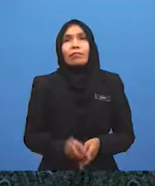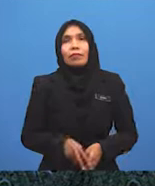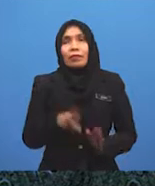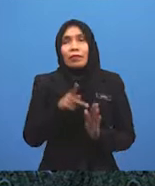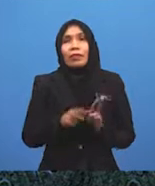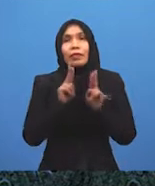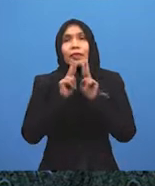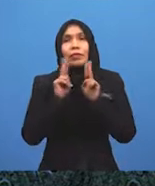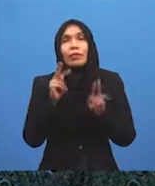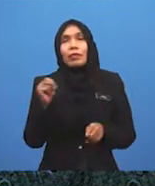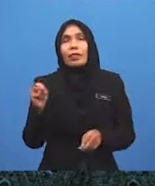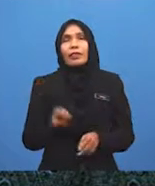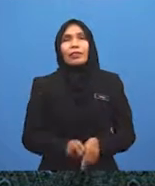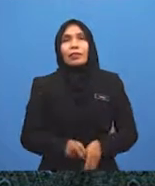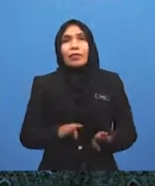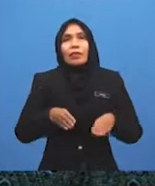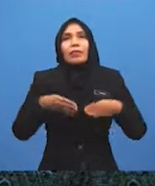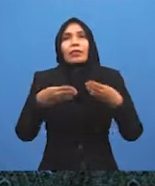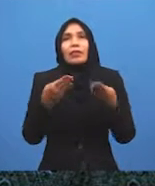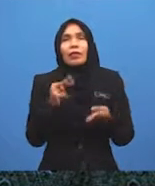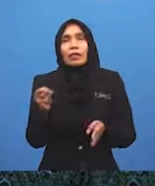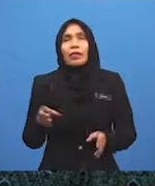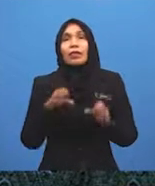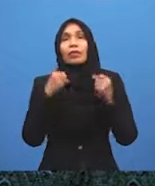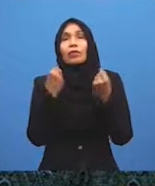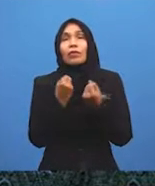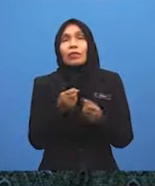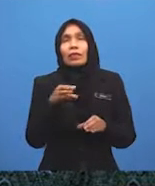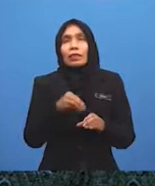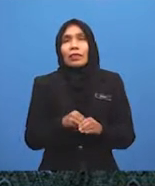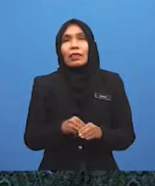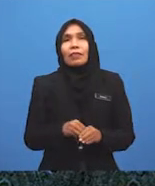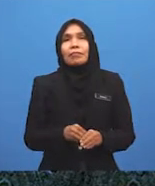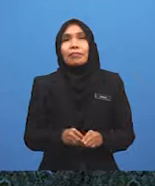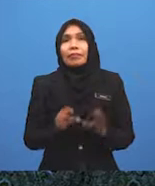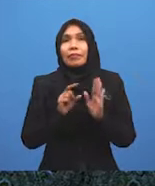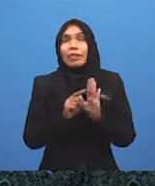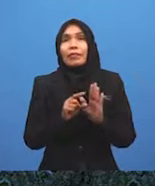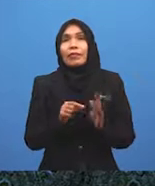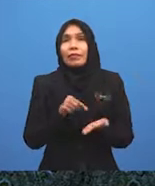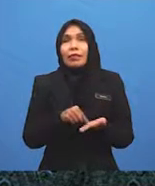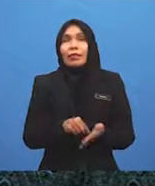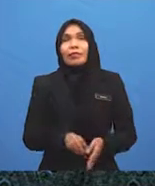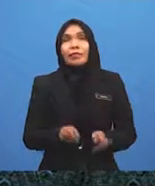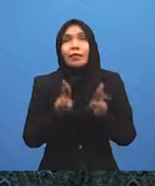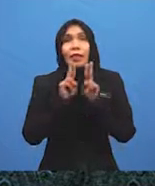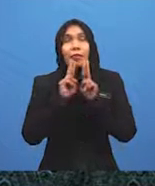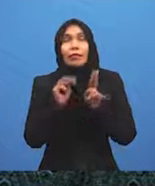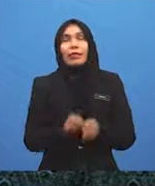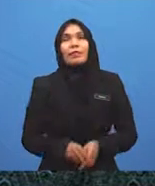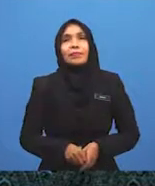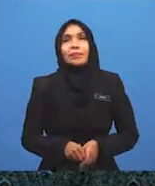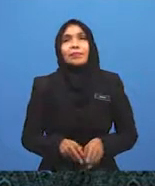ini. Bagaimanakah situasi dalam gambar tersebut? Harmonikan. Amalan